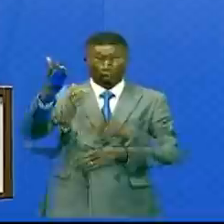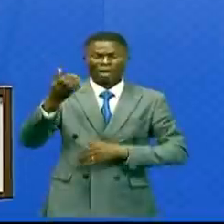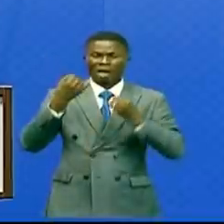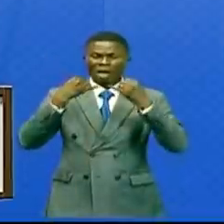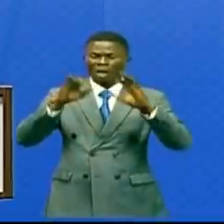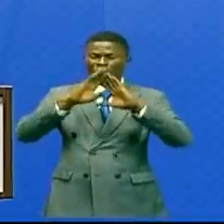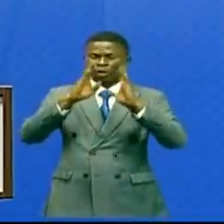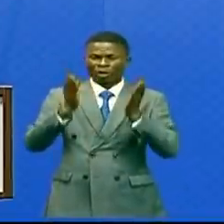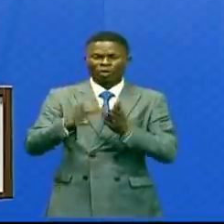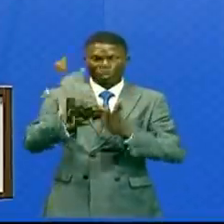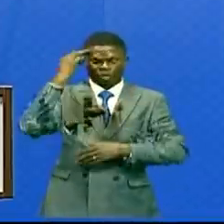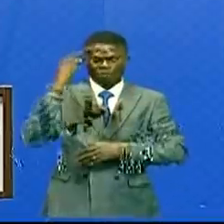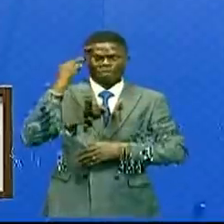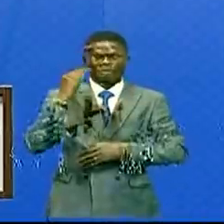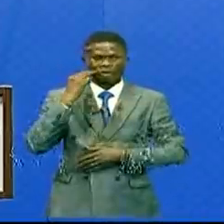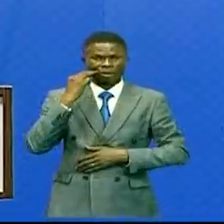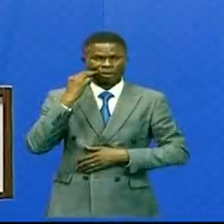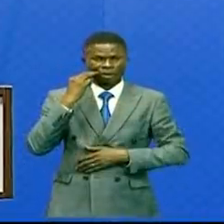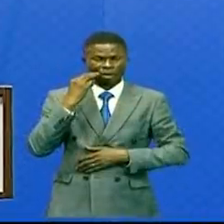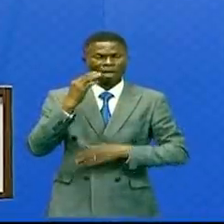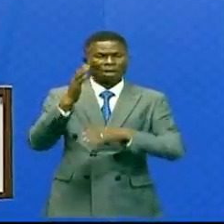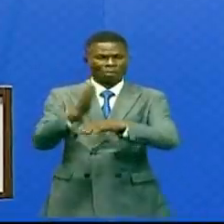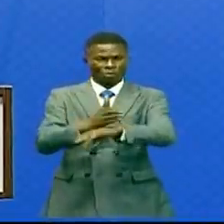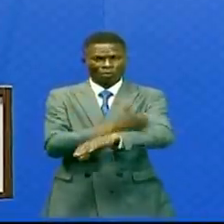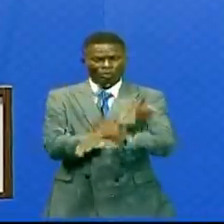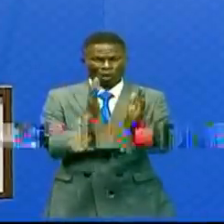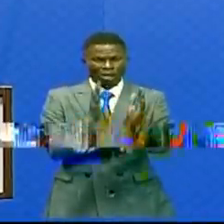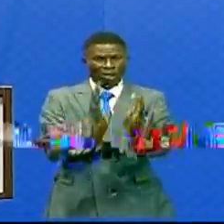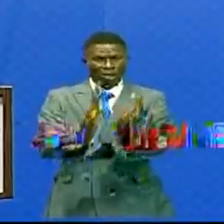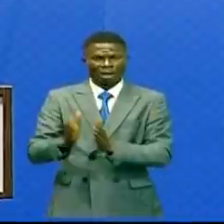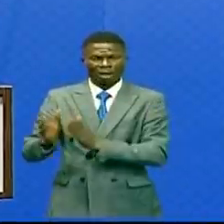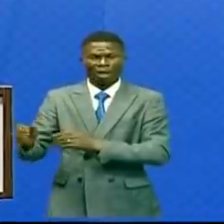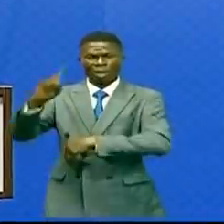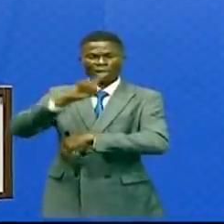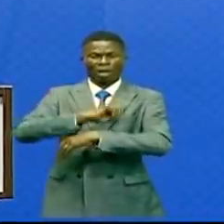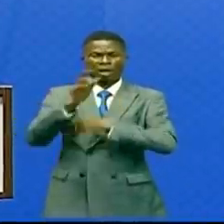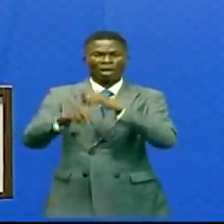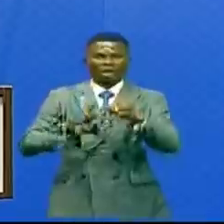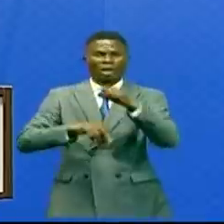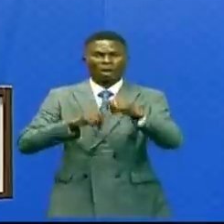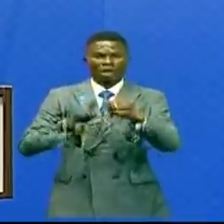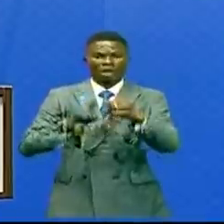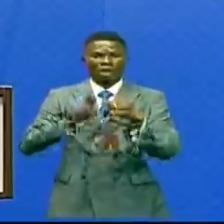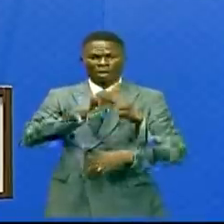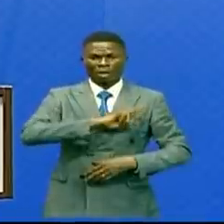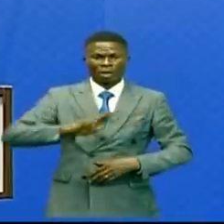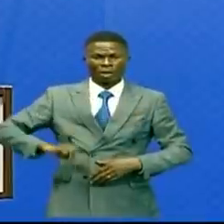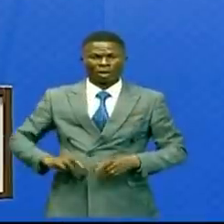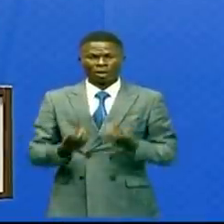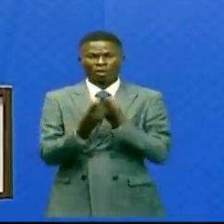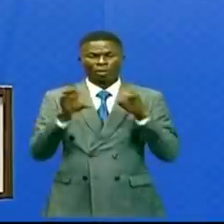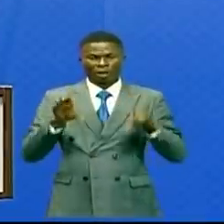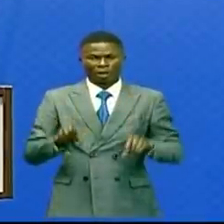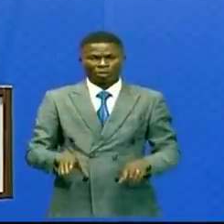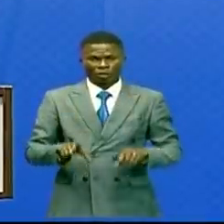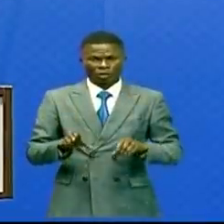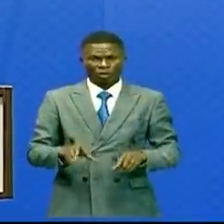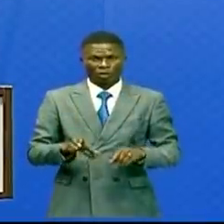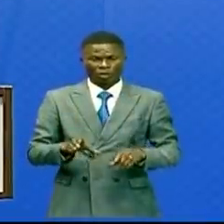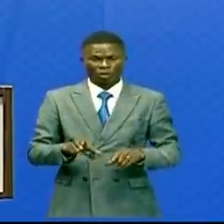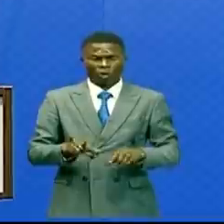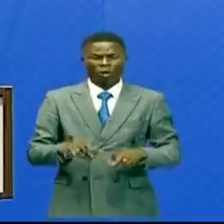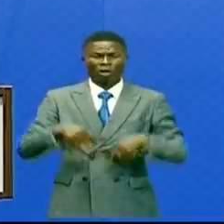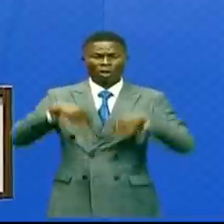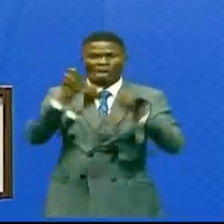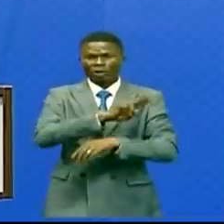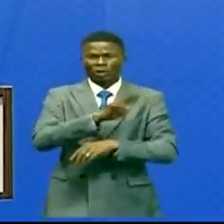le Conseil de ministres de l'avancement des préparatifs de la Journée nationale de la République démocratique du Congo à l'Expo